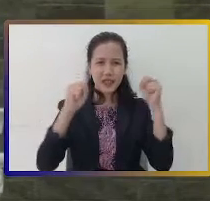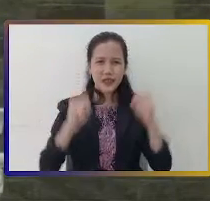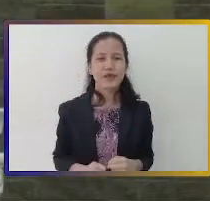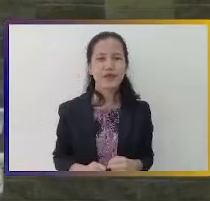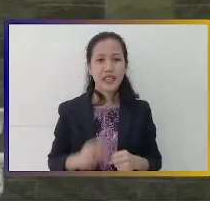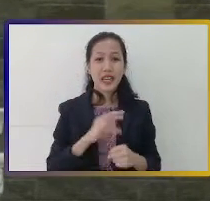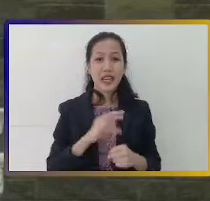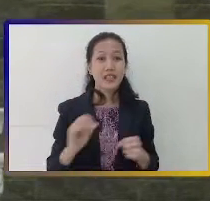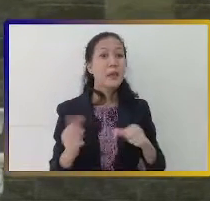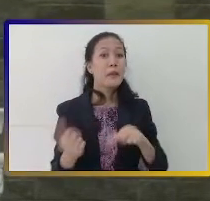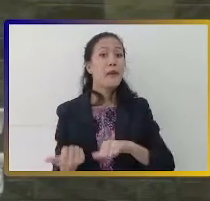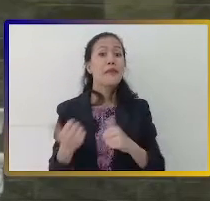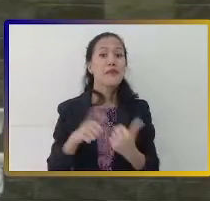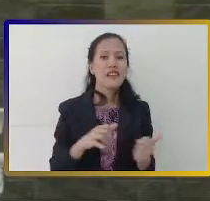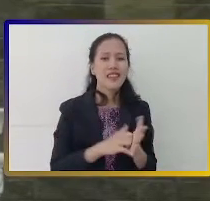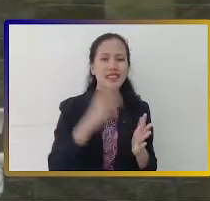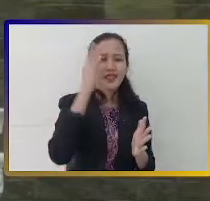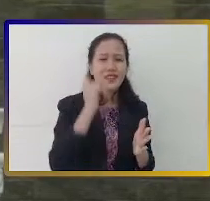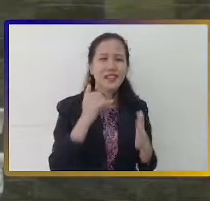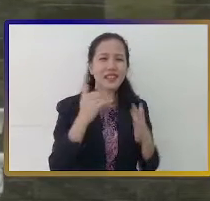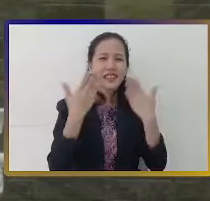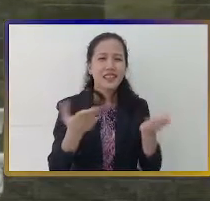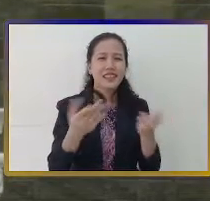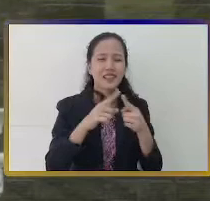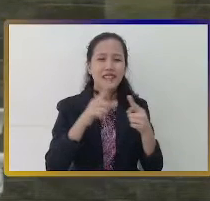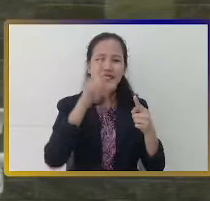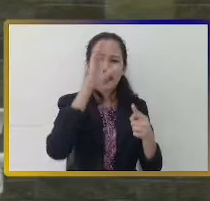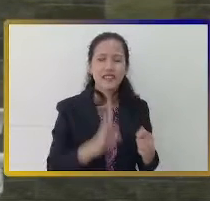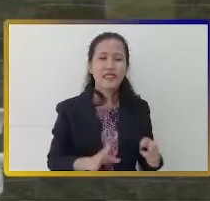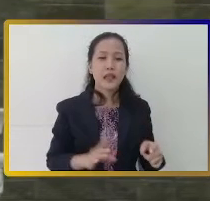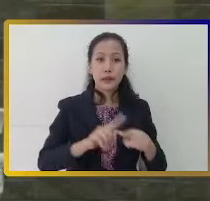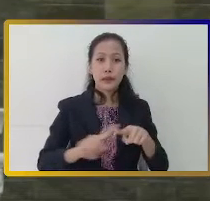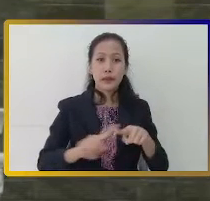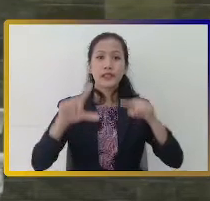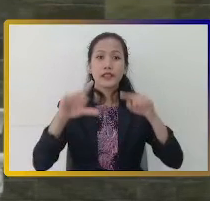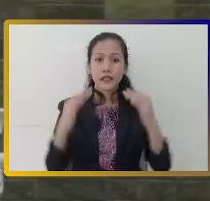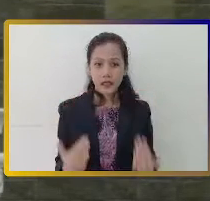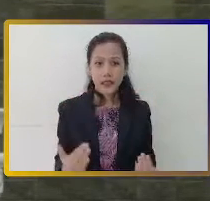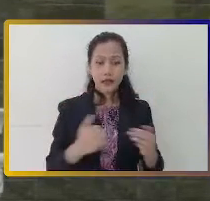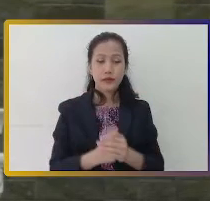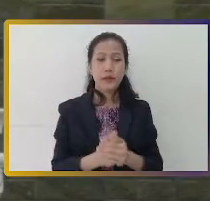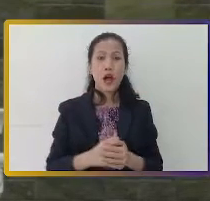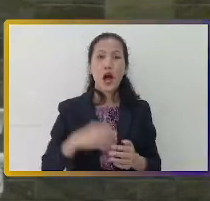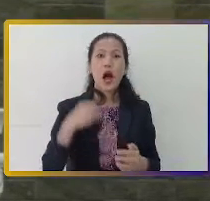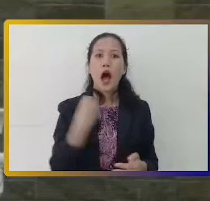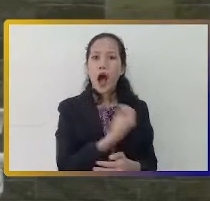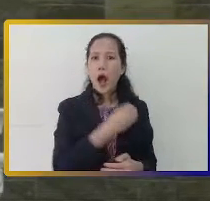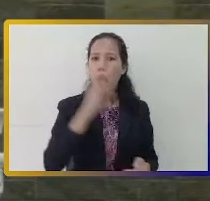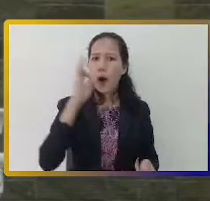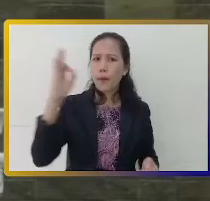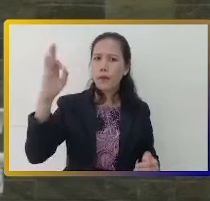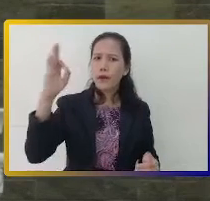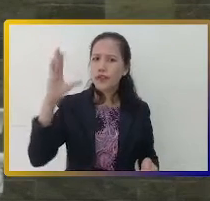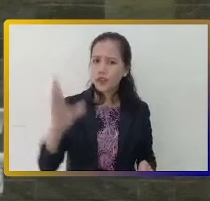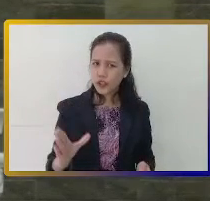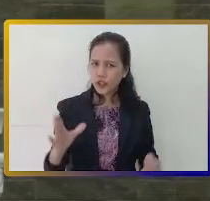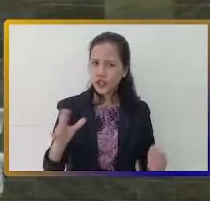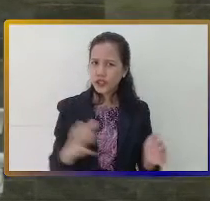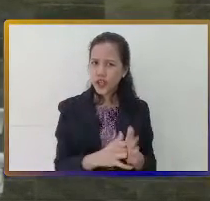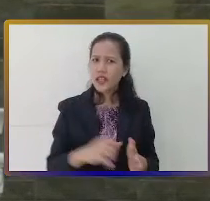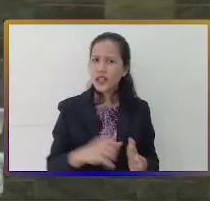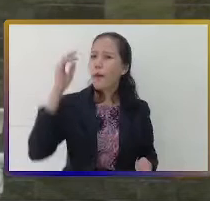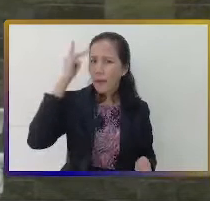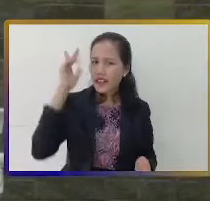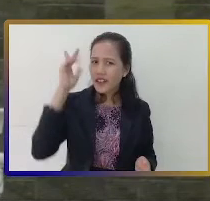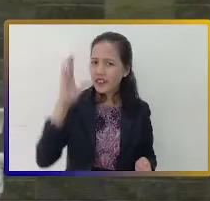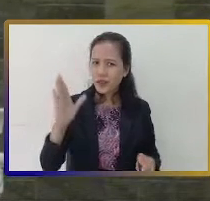kapatid. Kaya salamat sa Panginoon. Pero ngayon, mga kapatid, ay ang ating tagapagsalita ay pastor ng Christian Bible